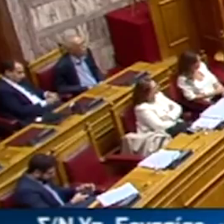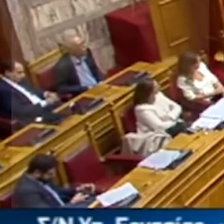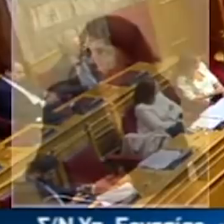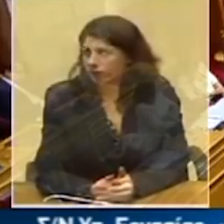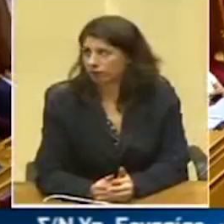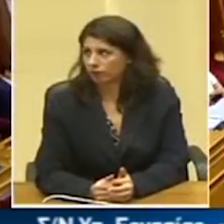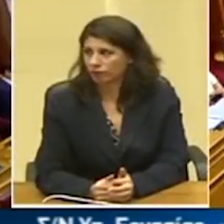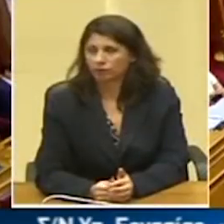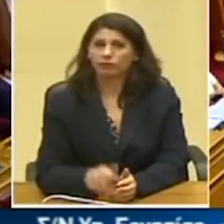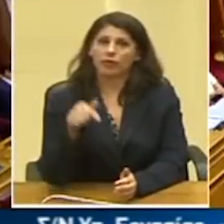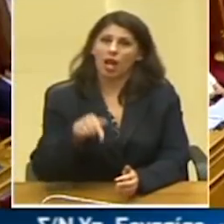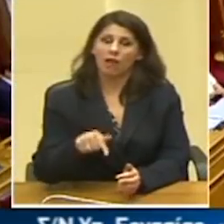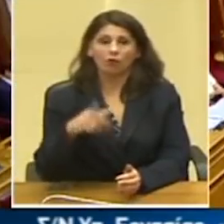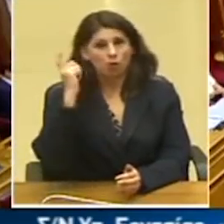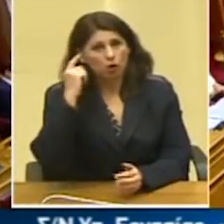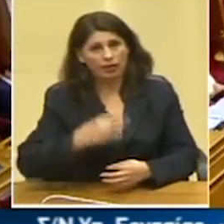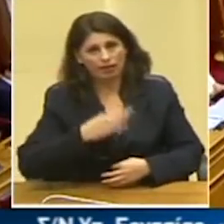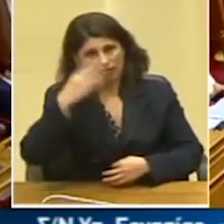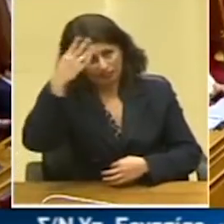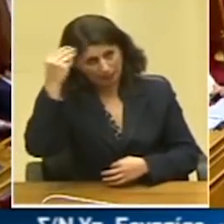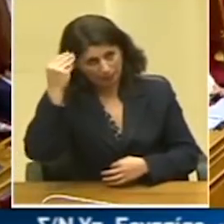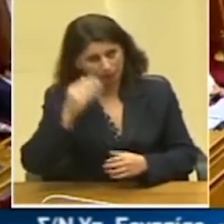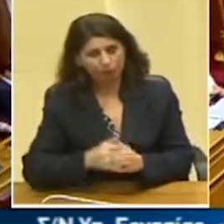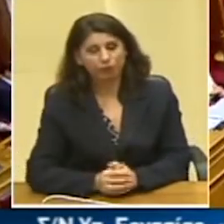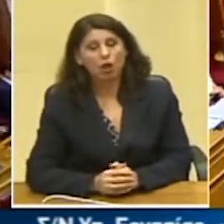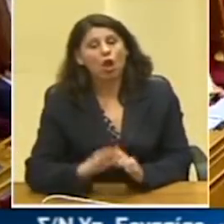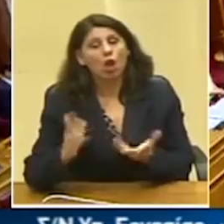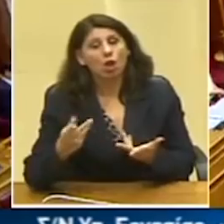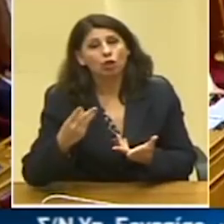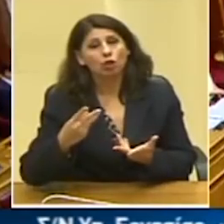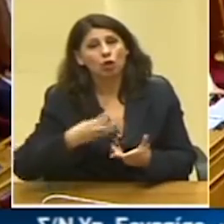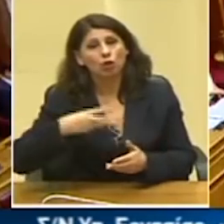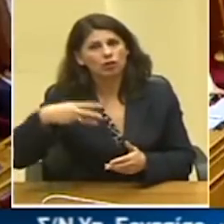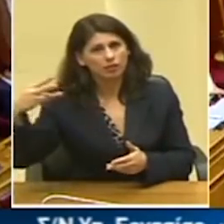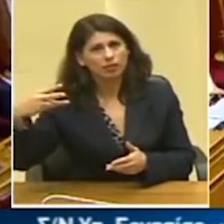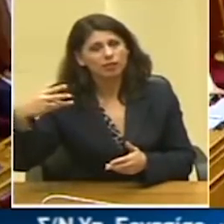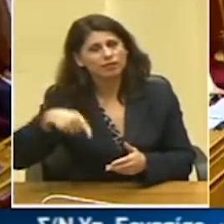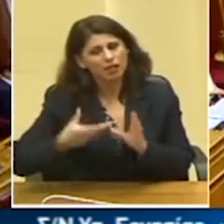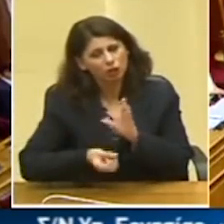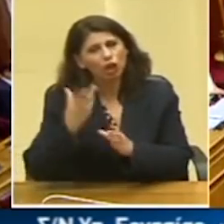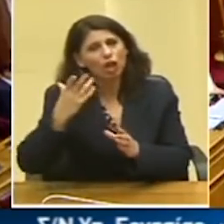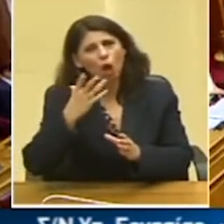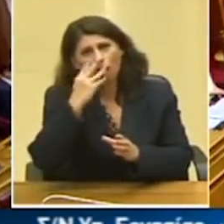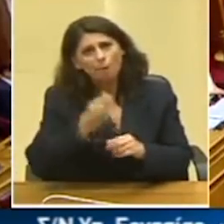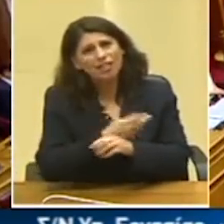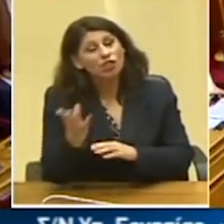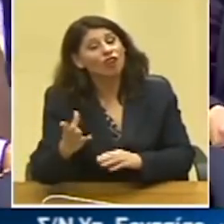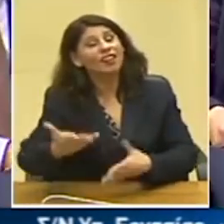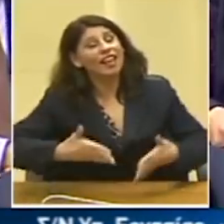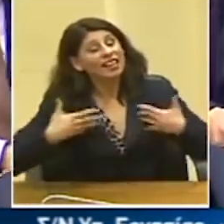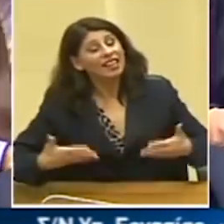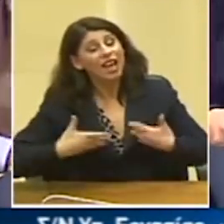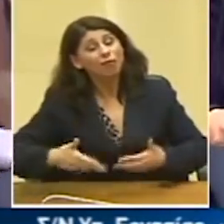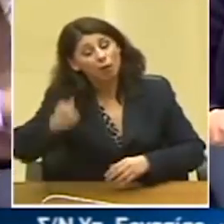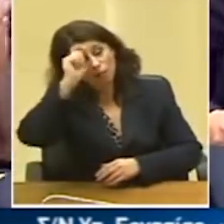Αυτό που κατάλαβα, κύριε Τσίπρα, είναι ότι ο ΣΥΡΙΖΑ είναι το νέο ΠΑΣΟΚ. Χαίρομαι που το ομολογήσατε επιτέλους και σε αυτήν εδώ